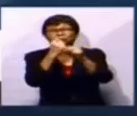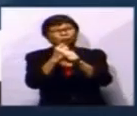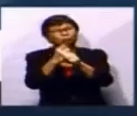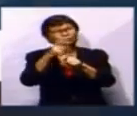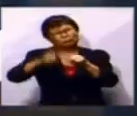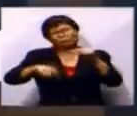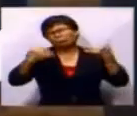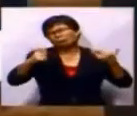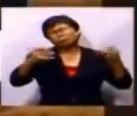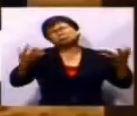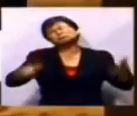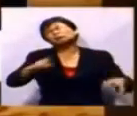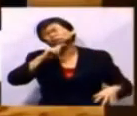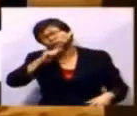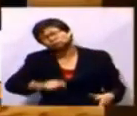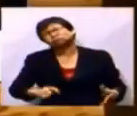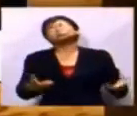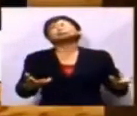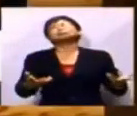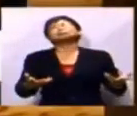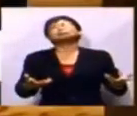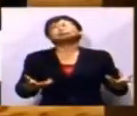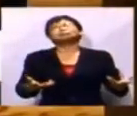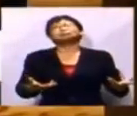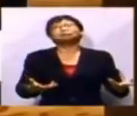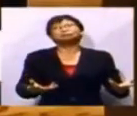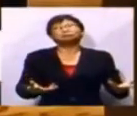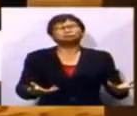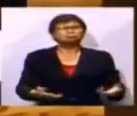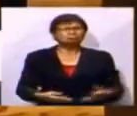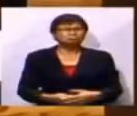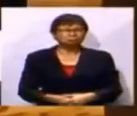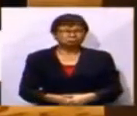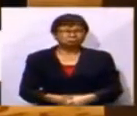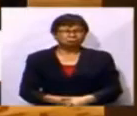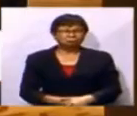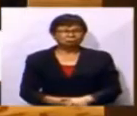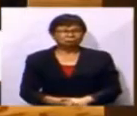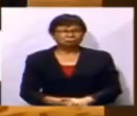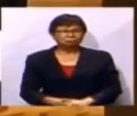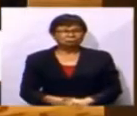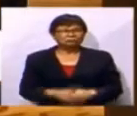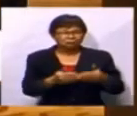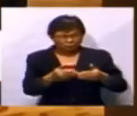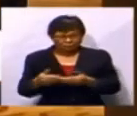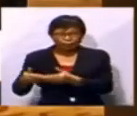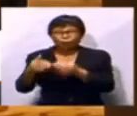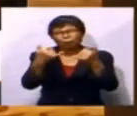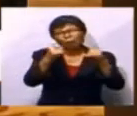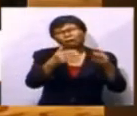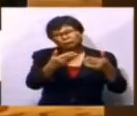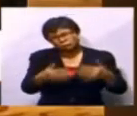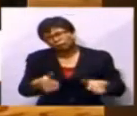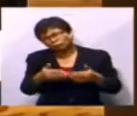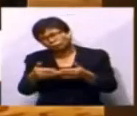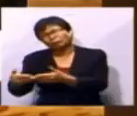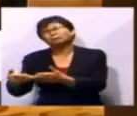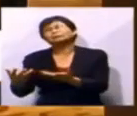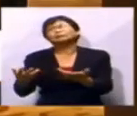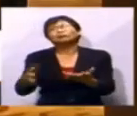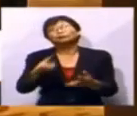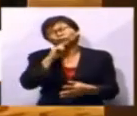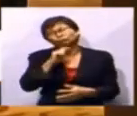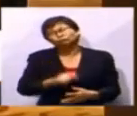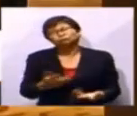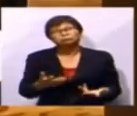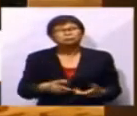dah tak boleh main lah. Dah macam hasrat untuk nak sambung main tu dah berkubur lah kan.